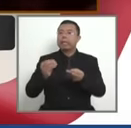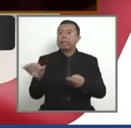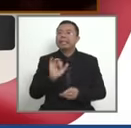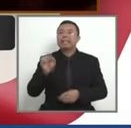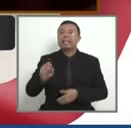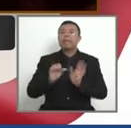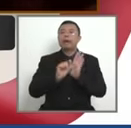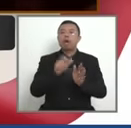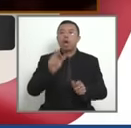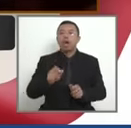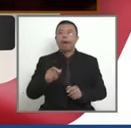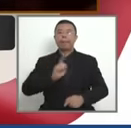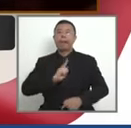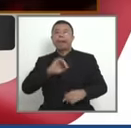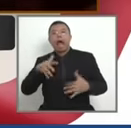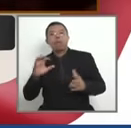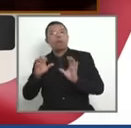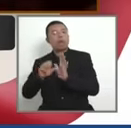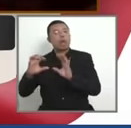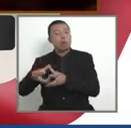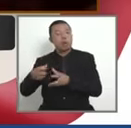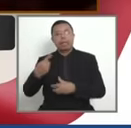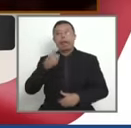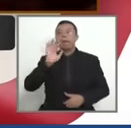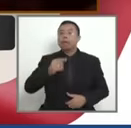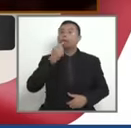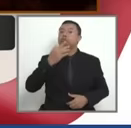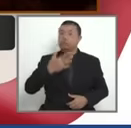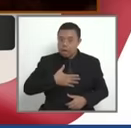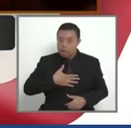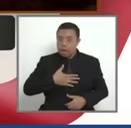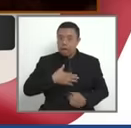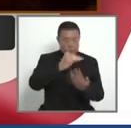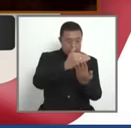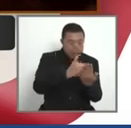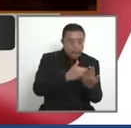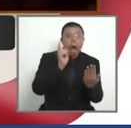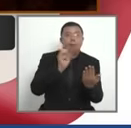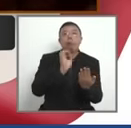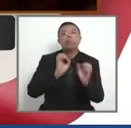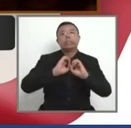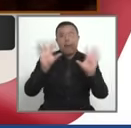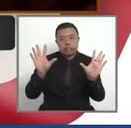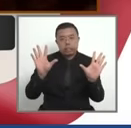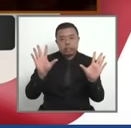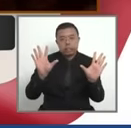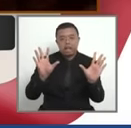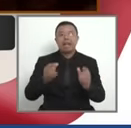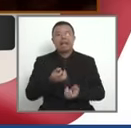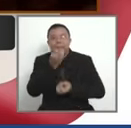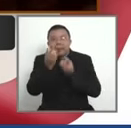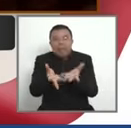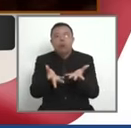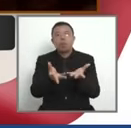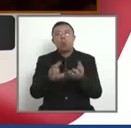Prabowo tetapi publik sudah mengetahui bahwa maksud daripada pertanyaan ini juga ditujukan kepada Pak Prabowo jadi terkait